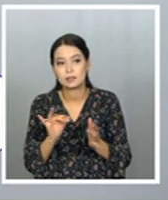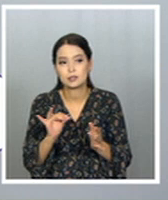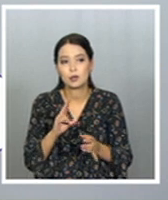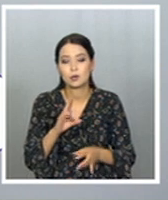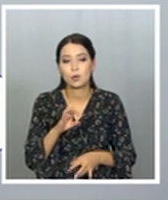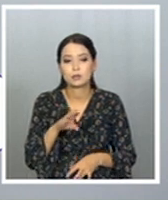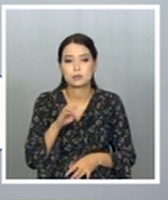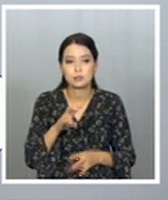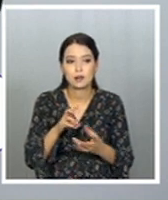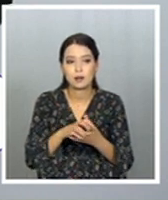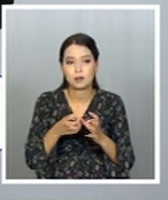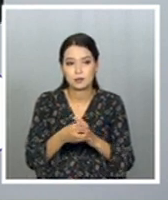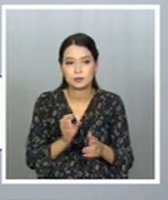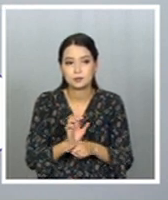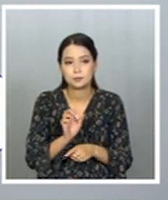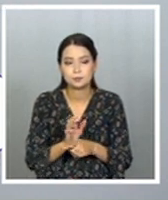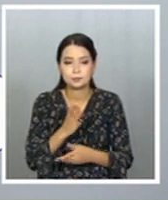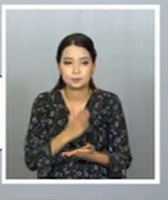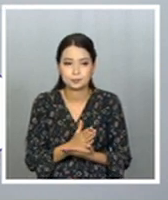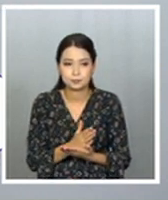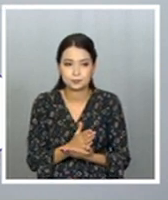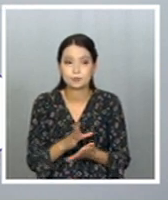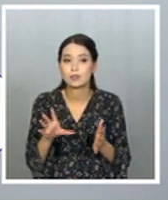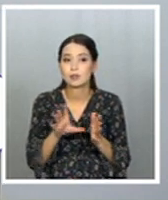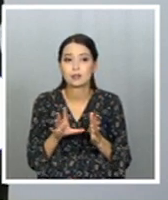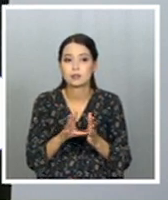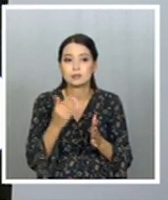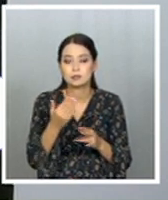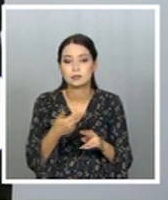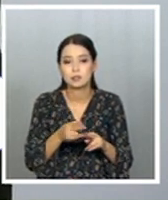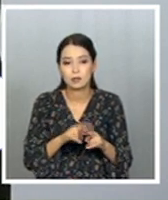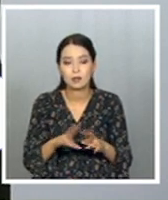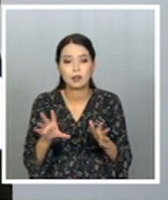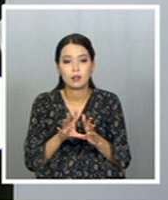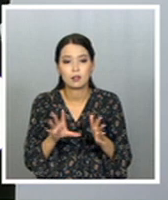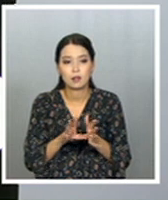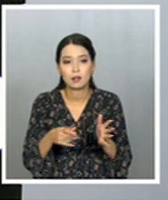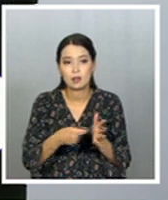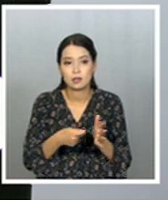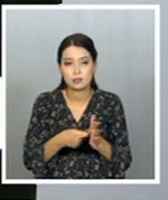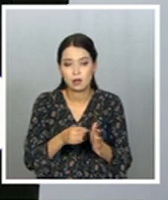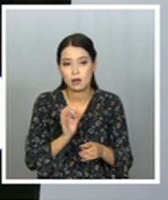кокстелген ретінде пайдаланылады. Энергетикалық отынды бұлар электроқуатын өндіруде, үйді